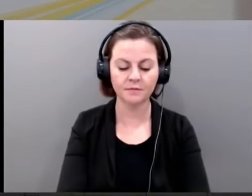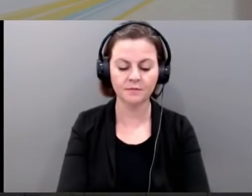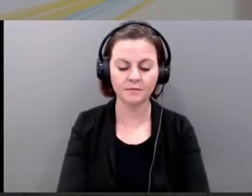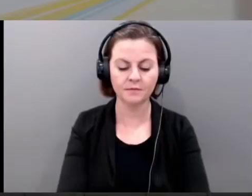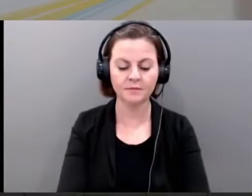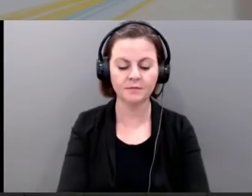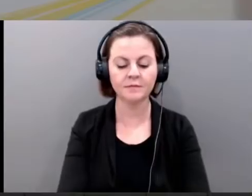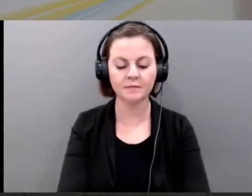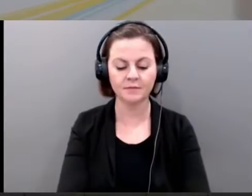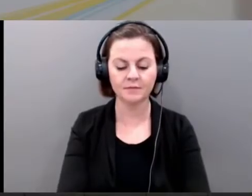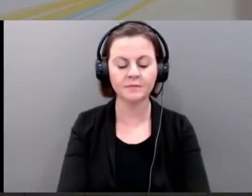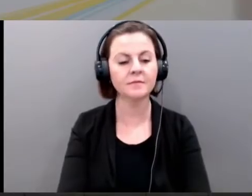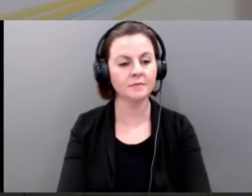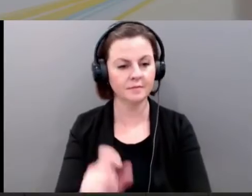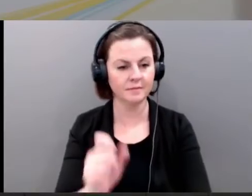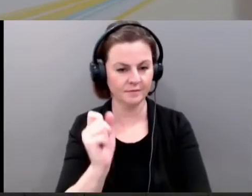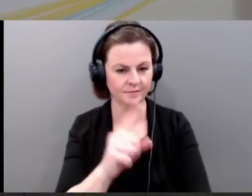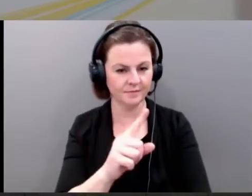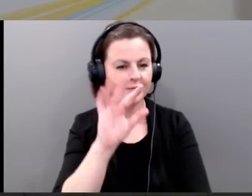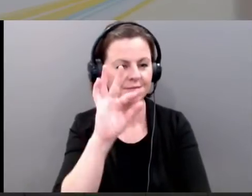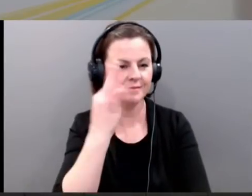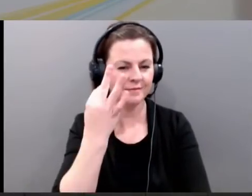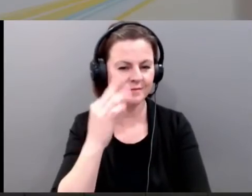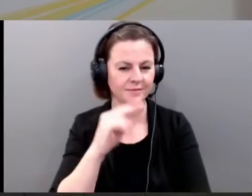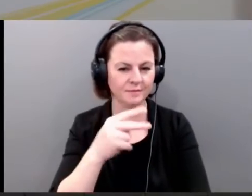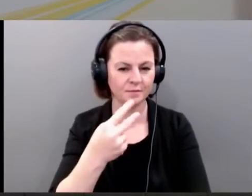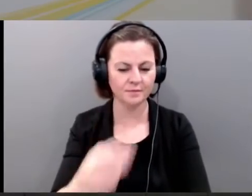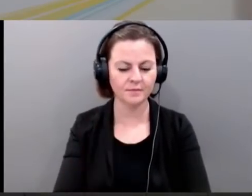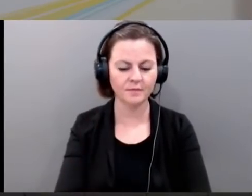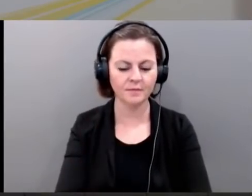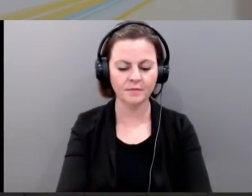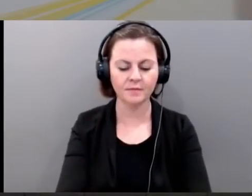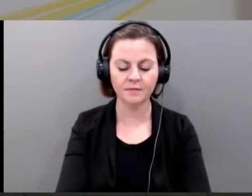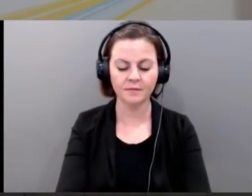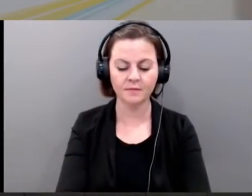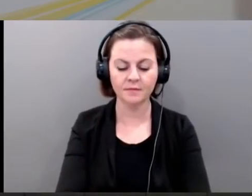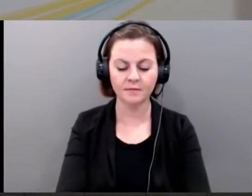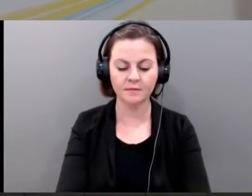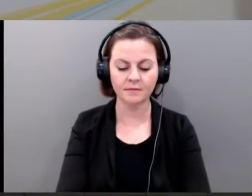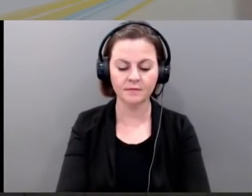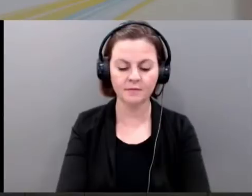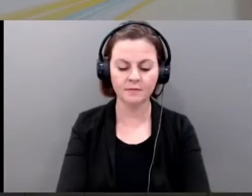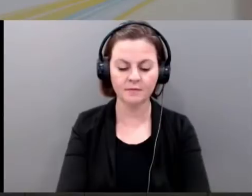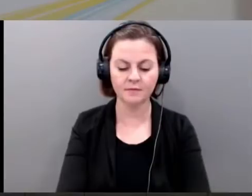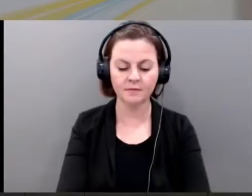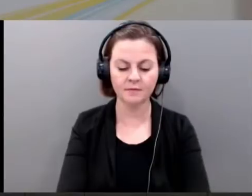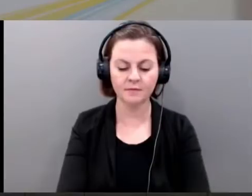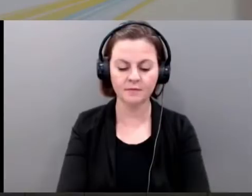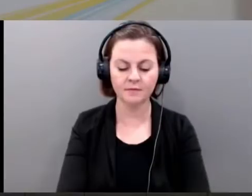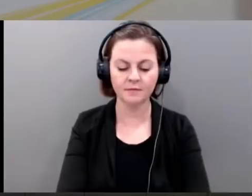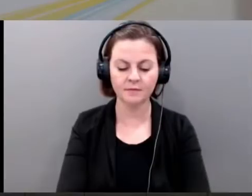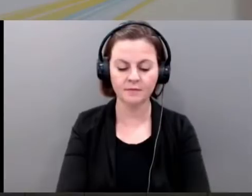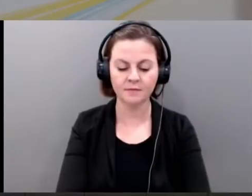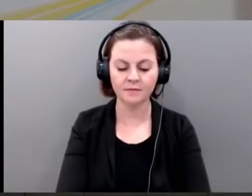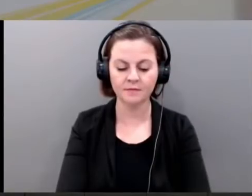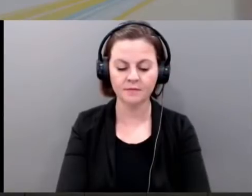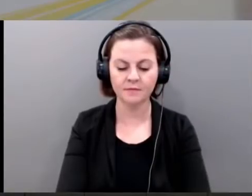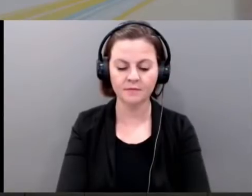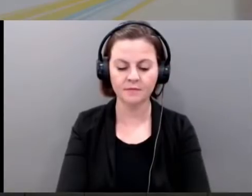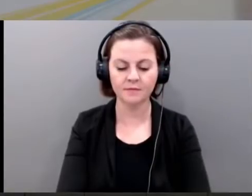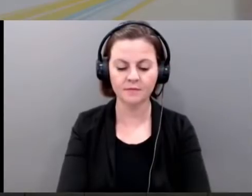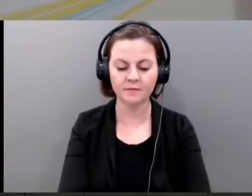Merci. Et j'avais une autre question par rapport aux cas qui ont été annoncés la semaine dernière. L'élève